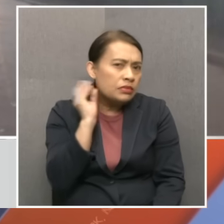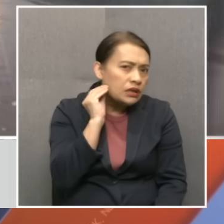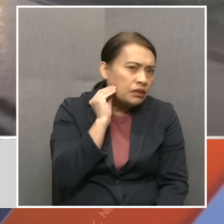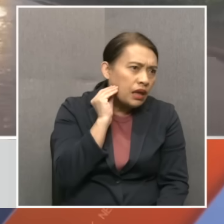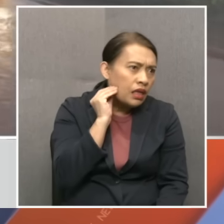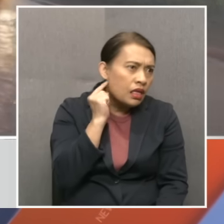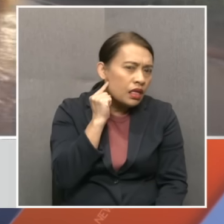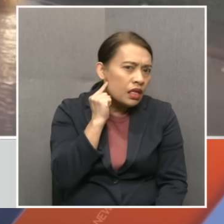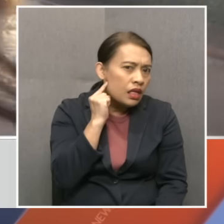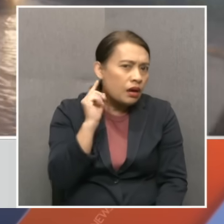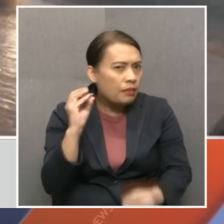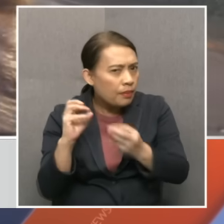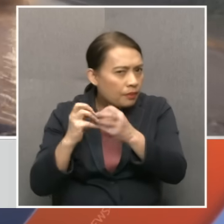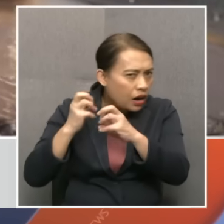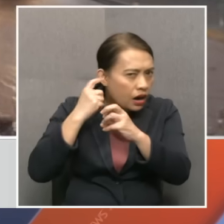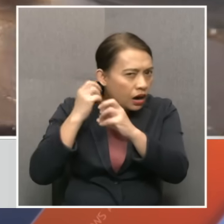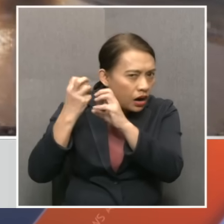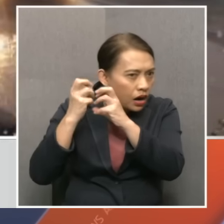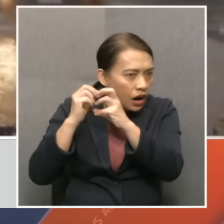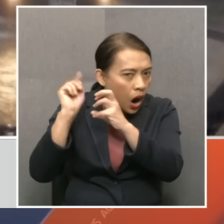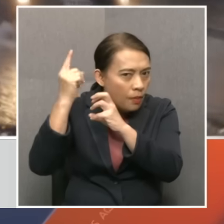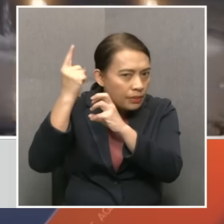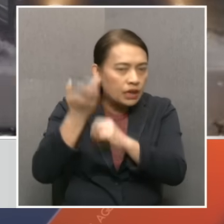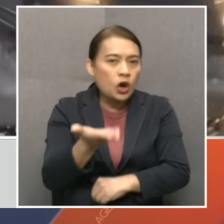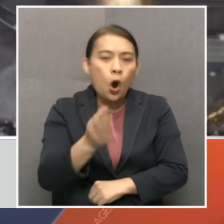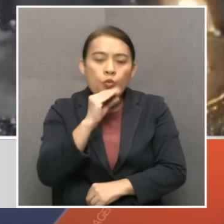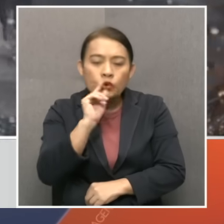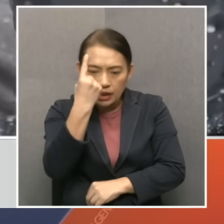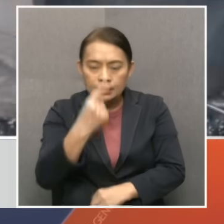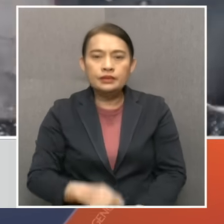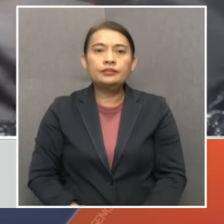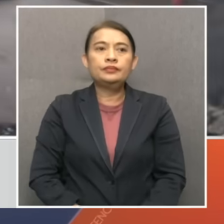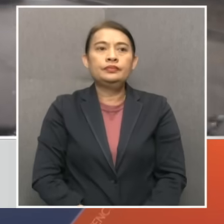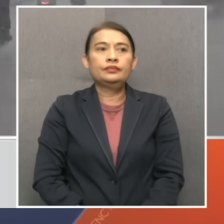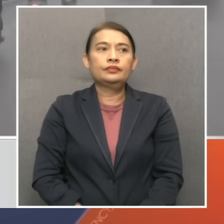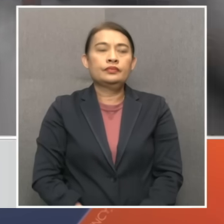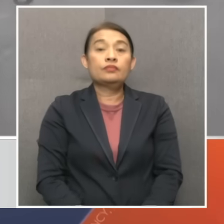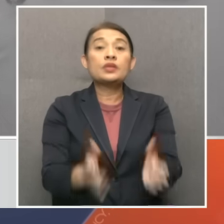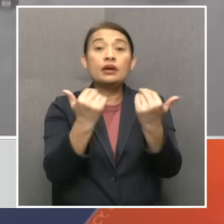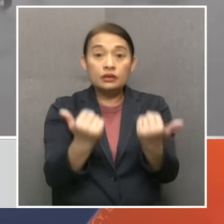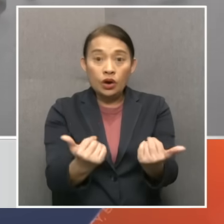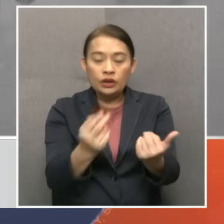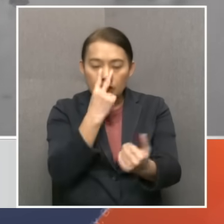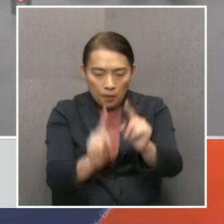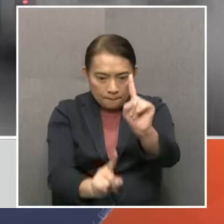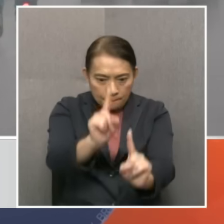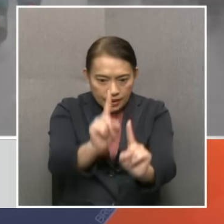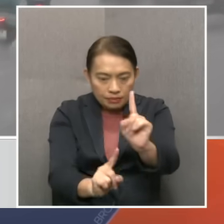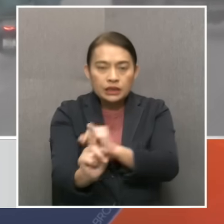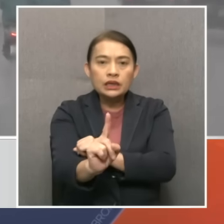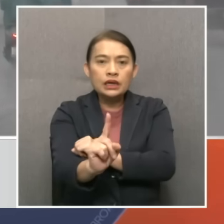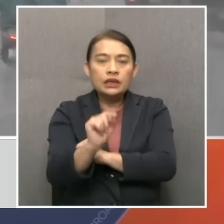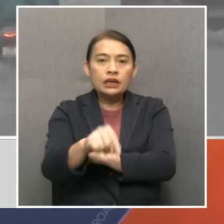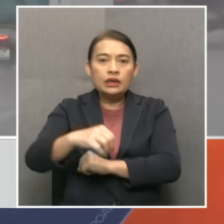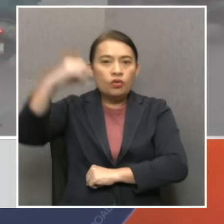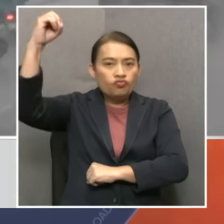แบบรบมีรบกวนมากอีกครั้งหนึ่งนะครับขออนุญาตครับ ค่ะอาจารย์คะสำหรับตอนนี้อาจารย์ประเมินอย่างไรในช่วงแล้งหน้าที่จะมา